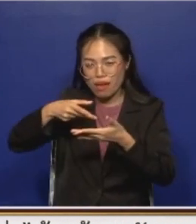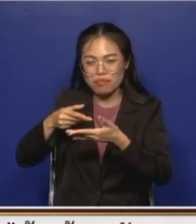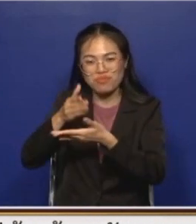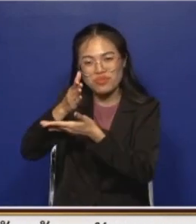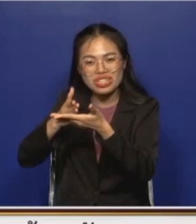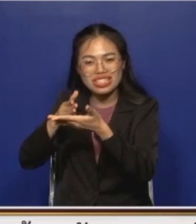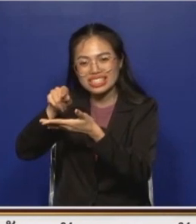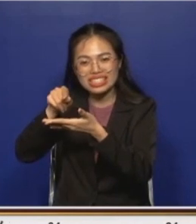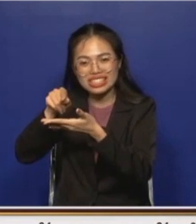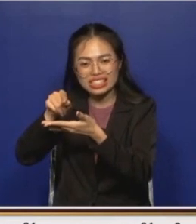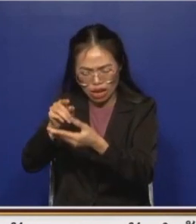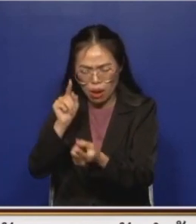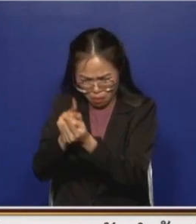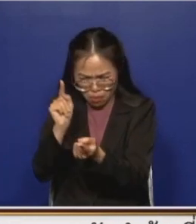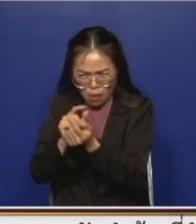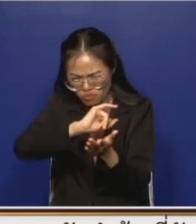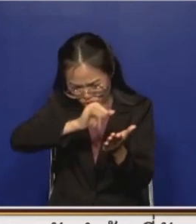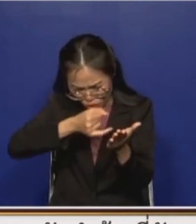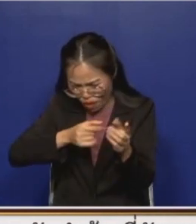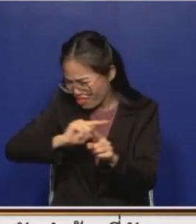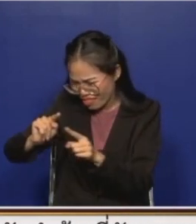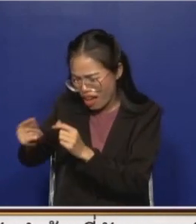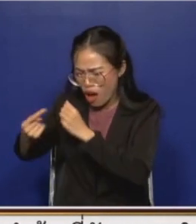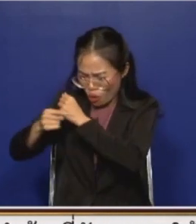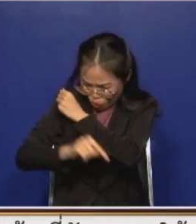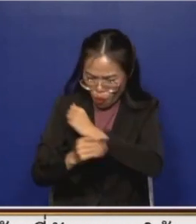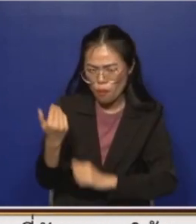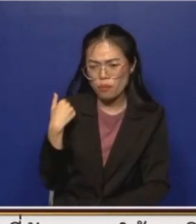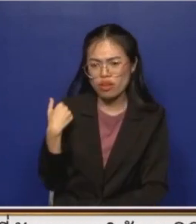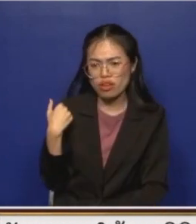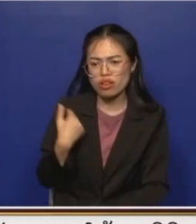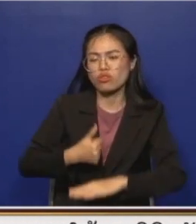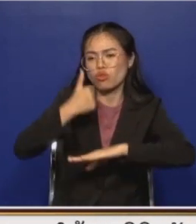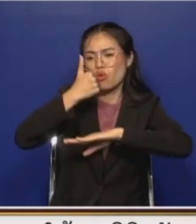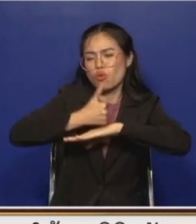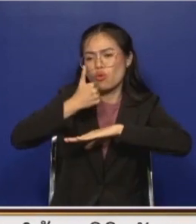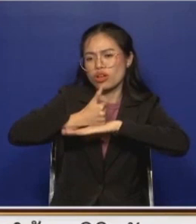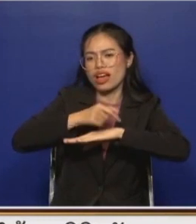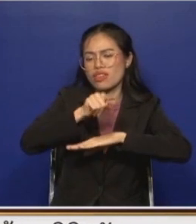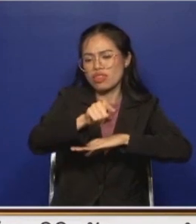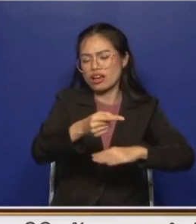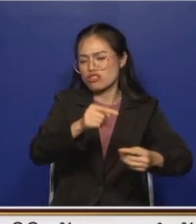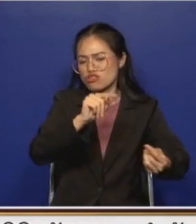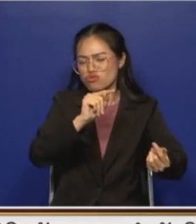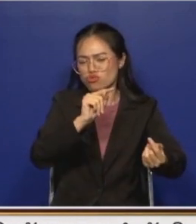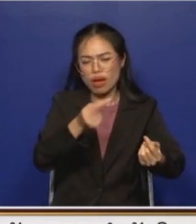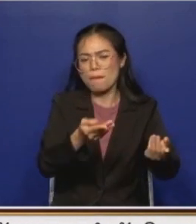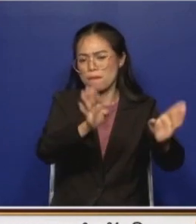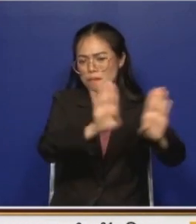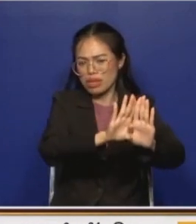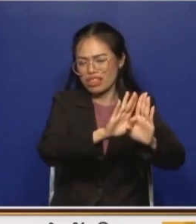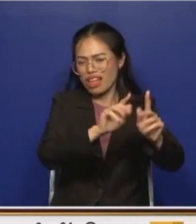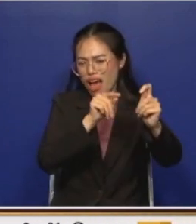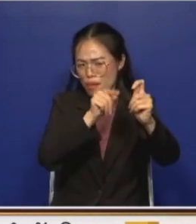อะไรก็ผมเคยพูดไว้แล้วว่าให้แจกเงินโดยตรงฮะเพราะฉะนั้นท่านไปดูแผ่นต่อไปฮ